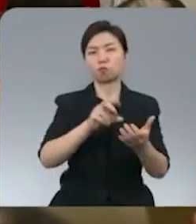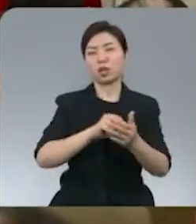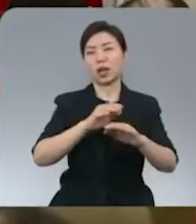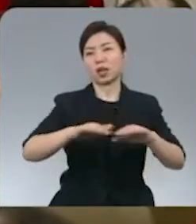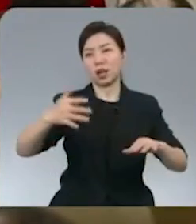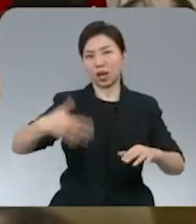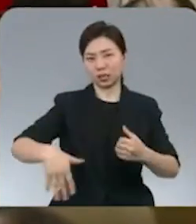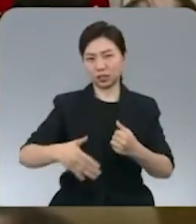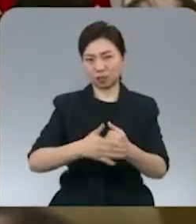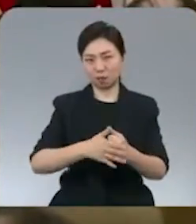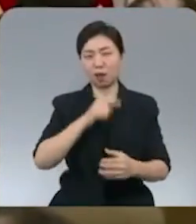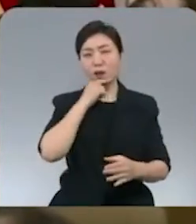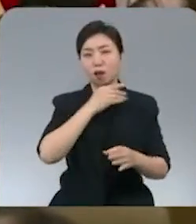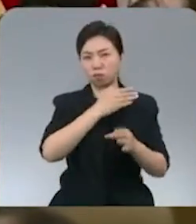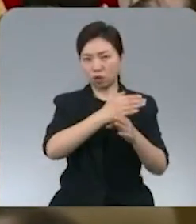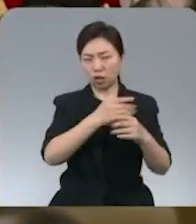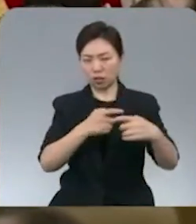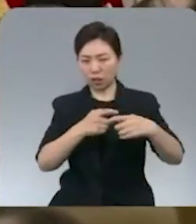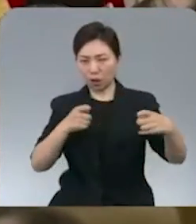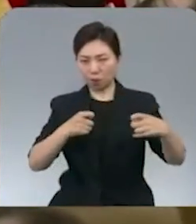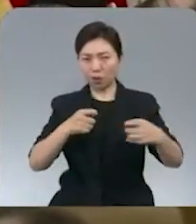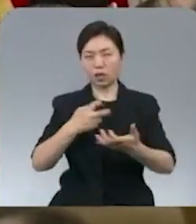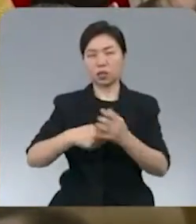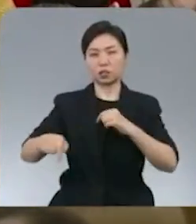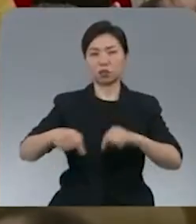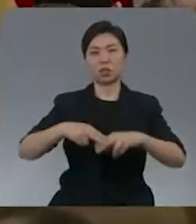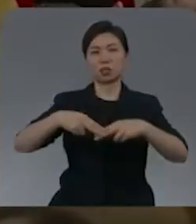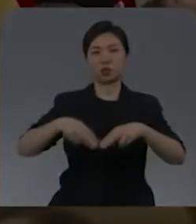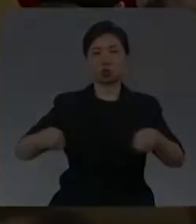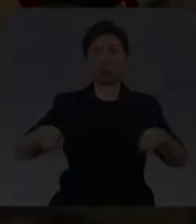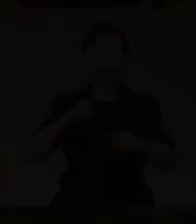eine maschine des typs cobra wohl die flugspuren ballistischer raketen verfolgen